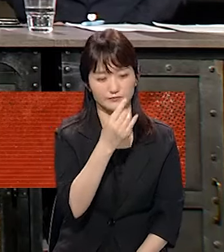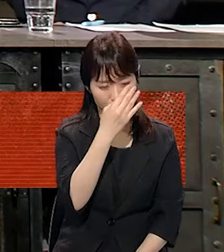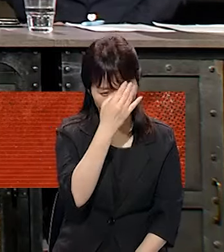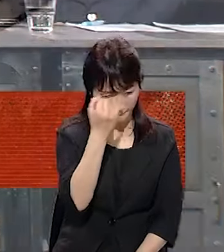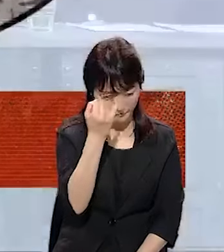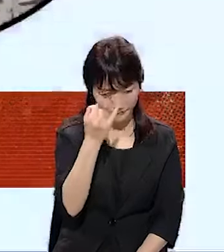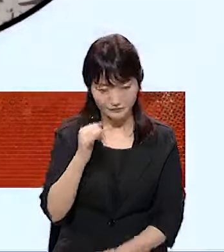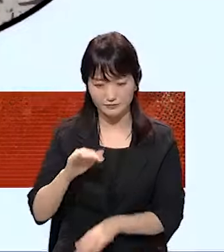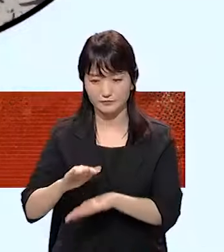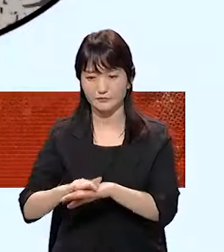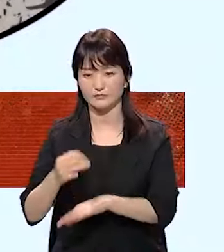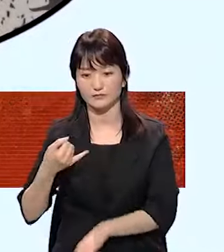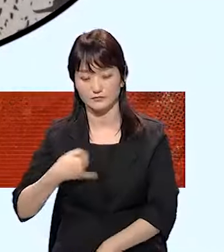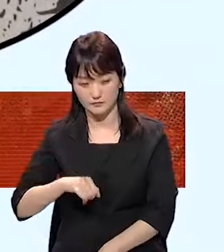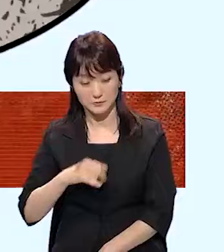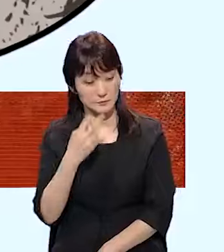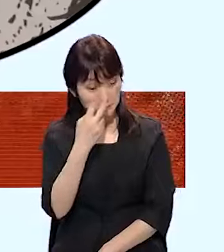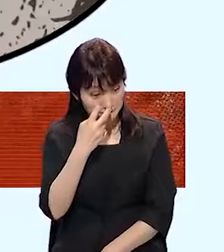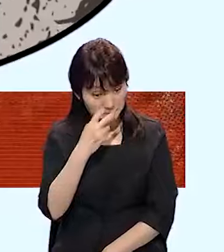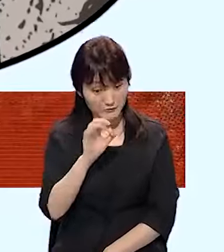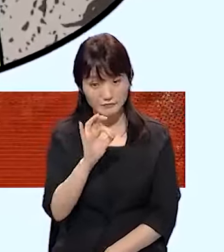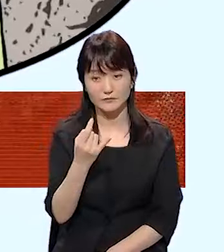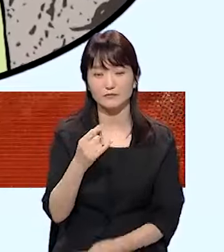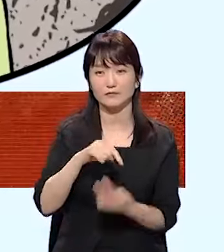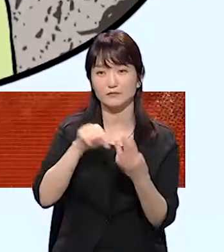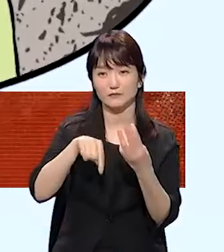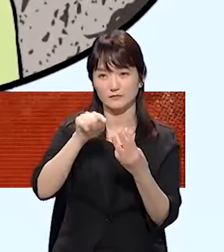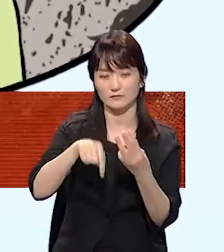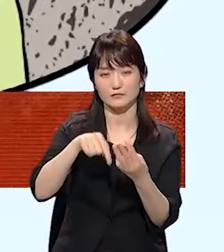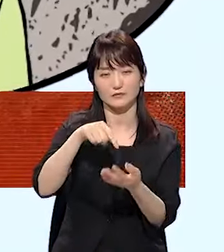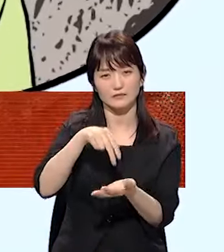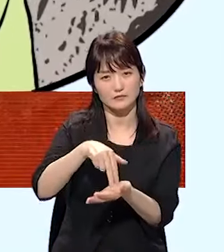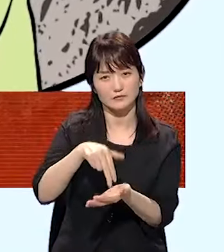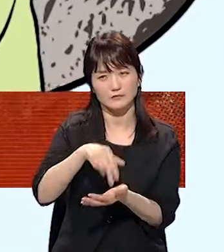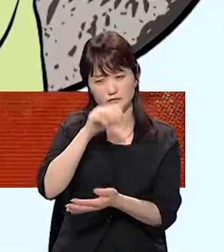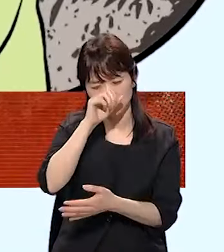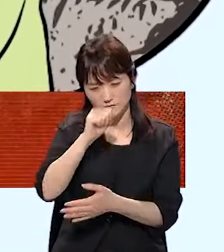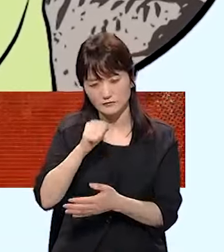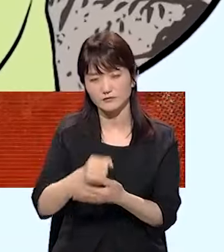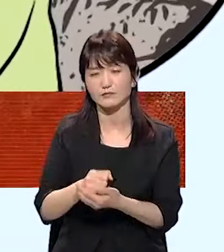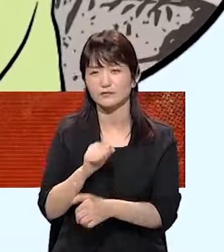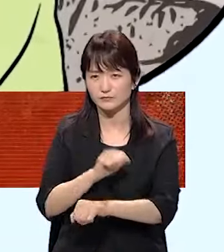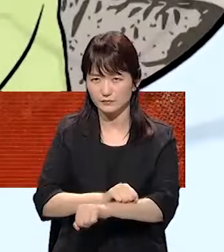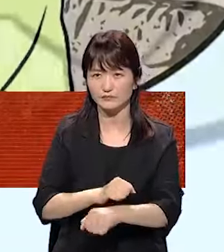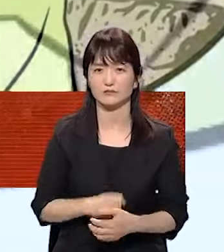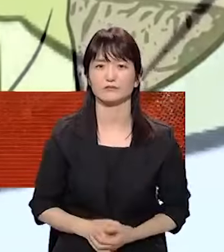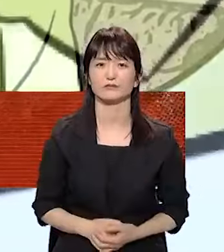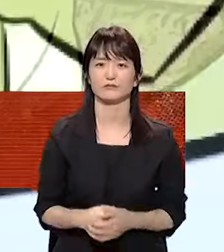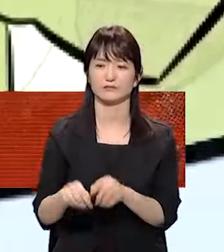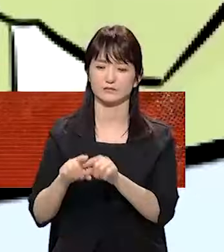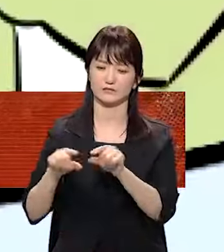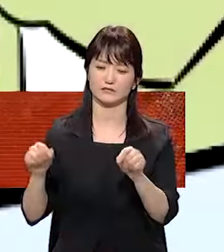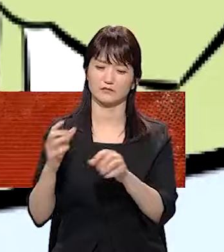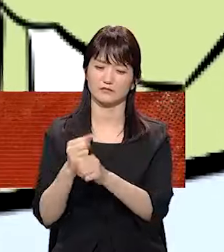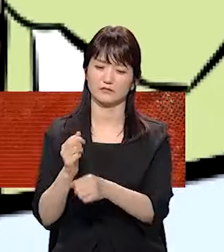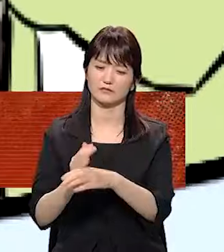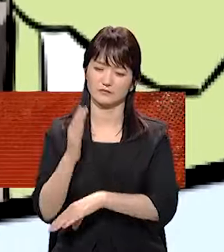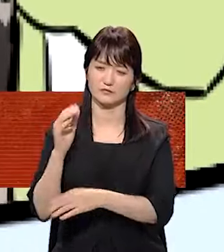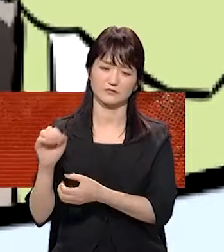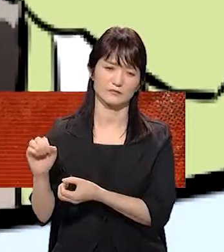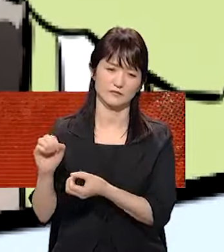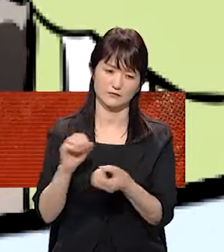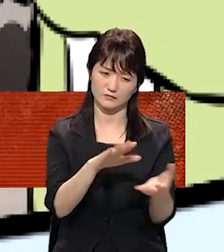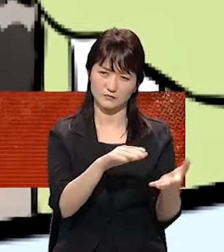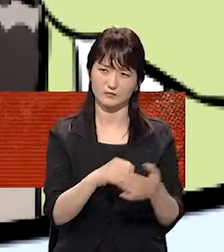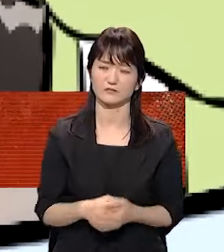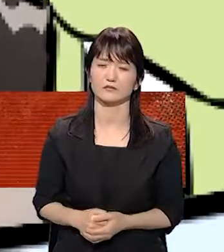외삼촌 입장에서도 고맙고 참 그 기특한 런데도 불구하고 유통 기간에 지한 음식을 보냈다 그리고 애경사도 안 보냈다